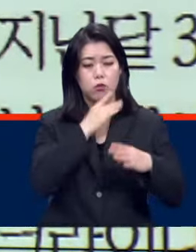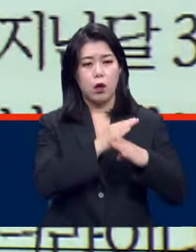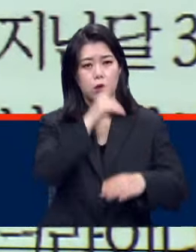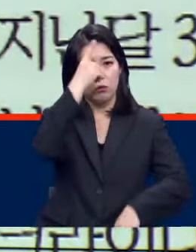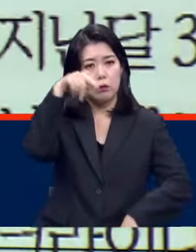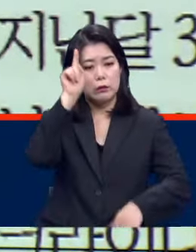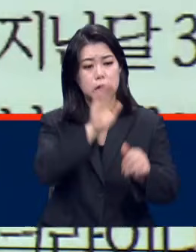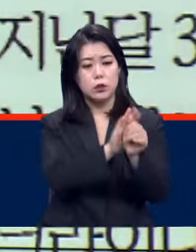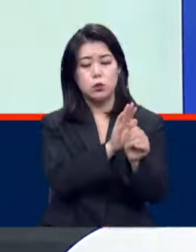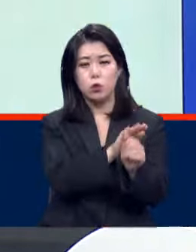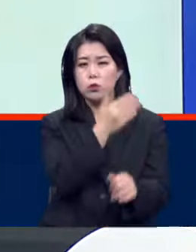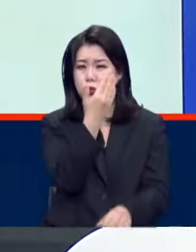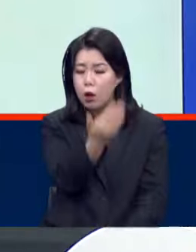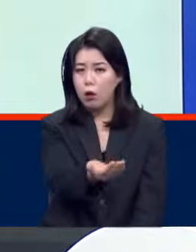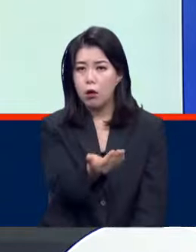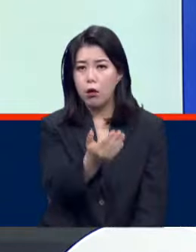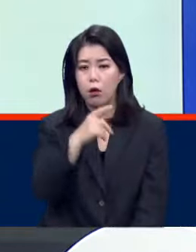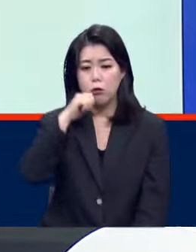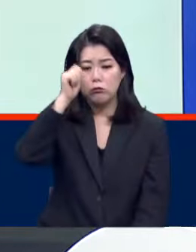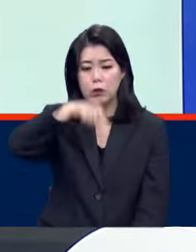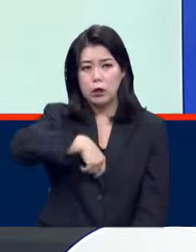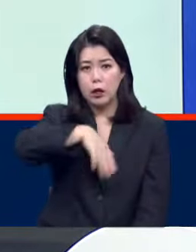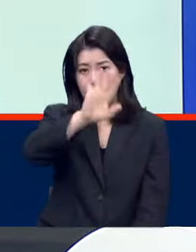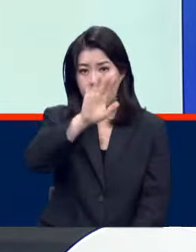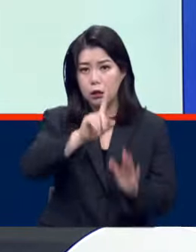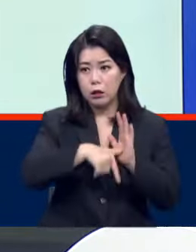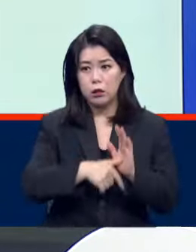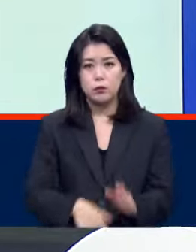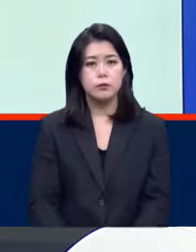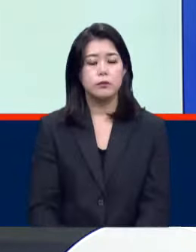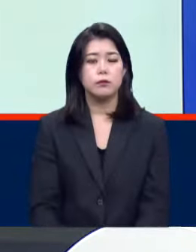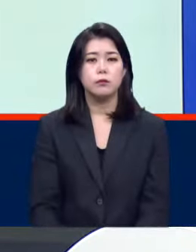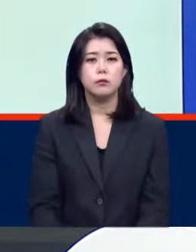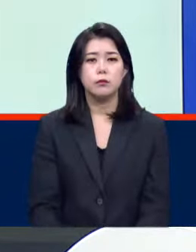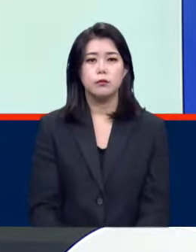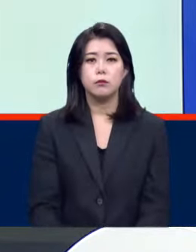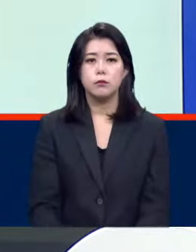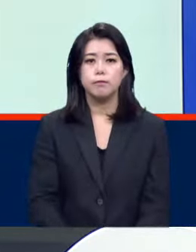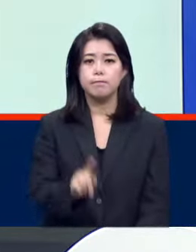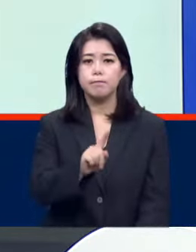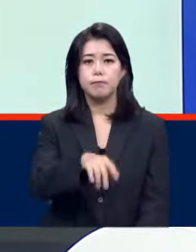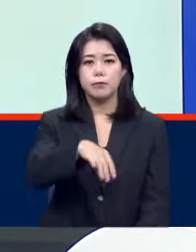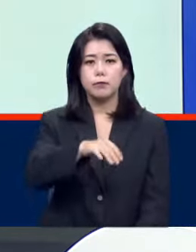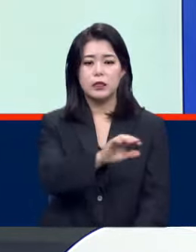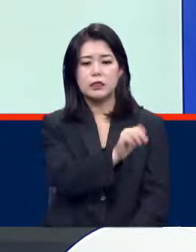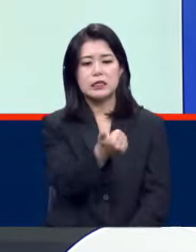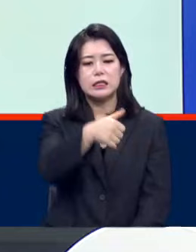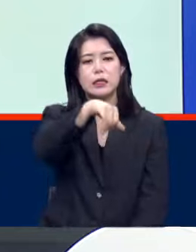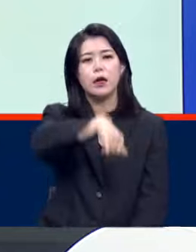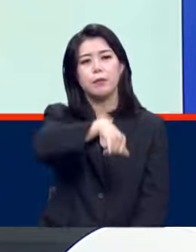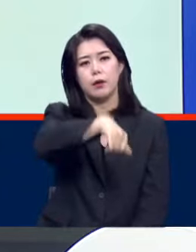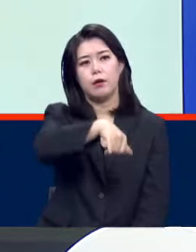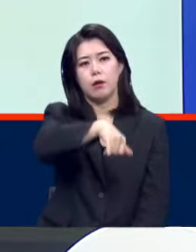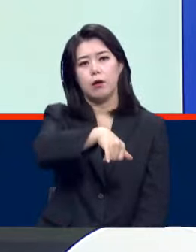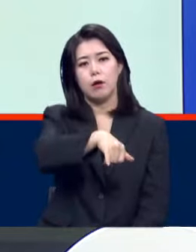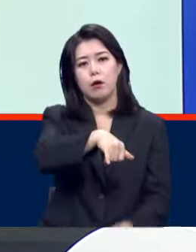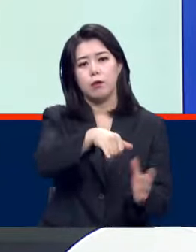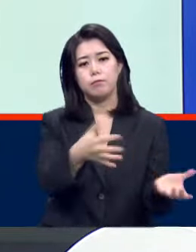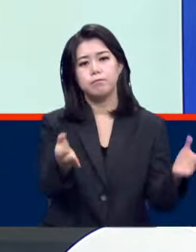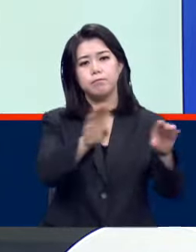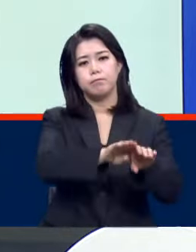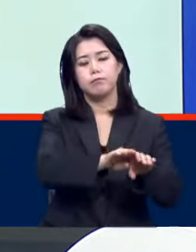러시아를 지원하기 위해서 우크라이나로 들어가면 바디백 시신 가방 시체 가방에